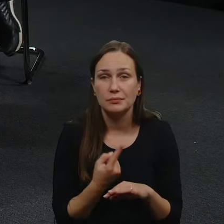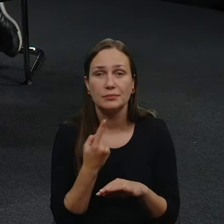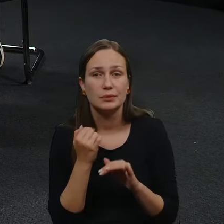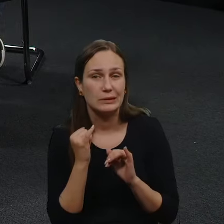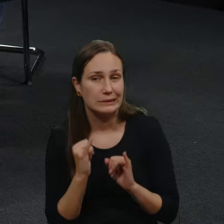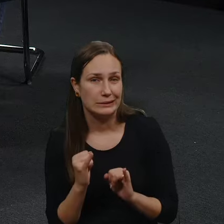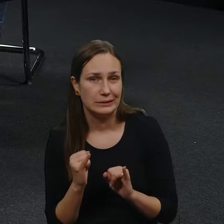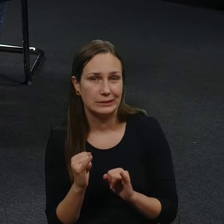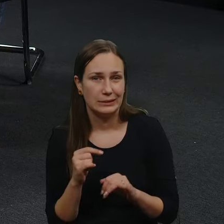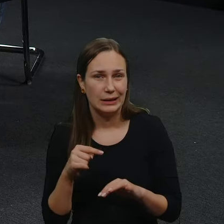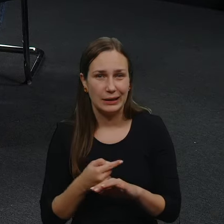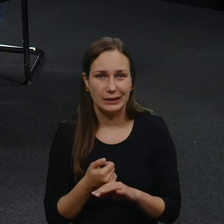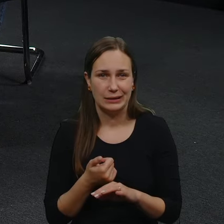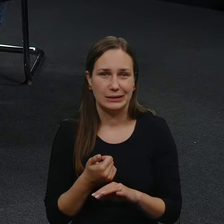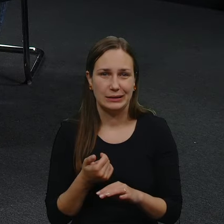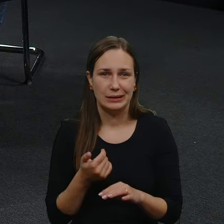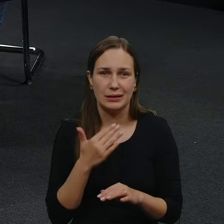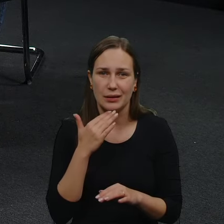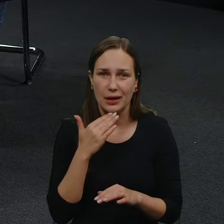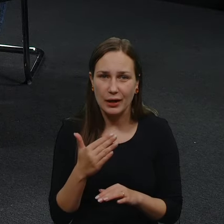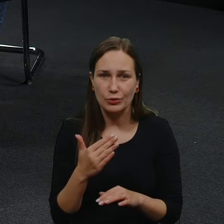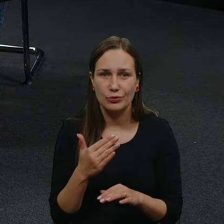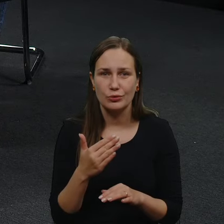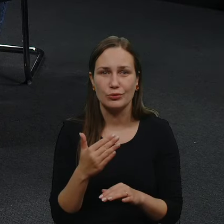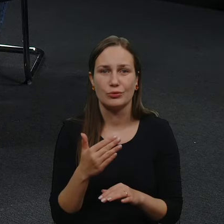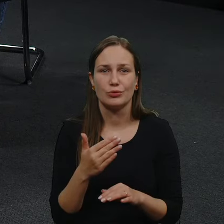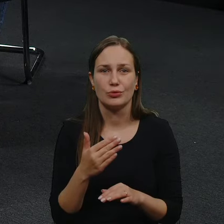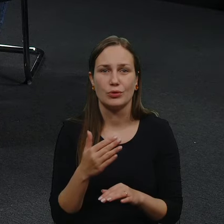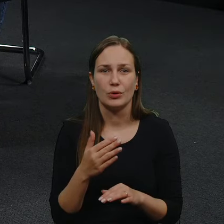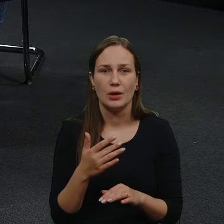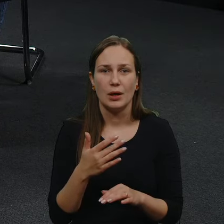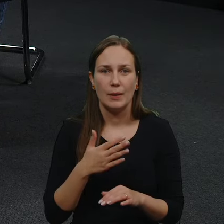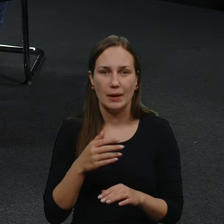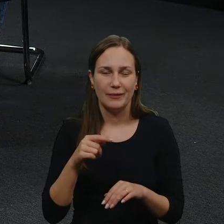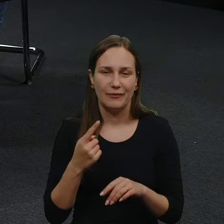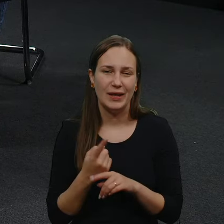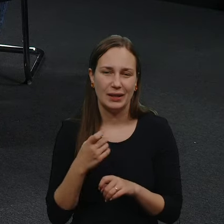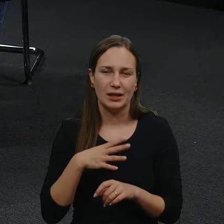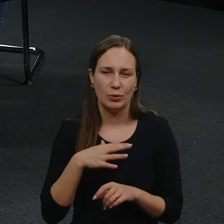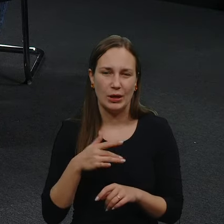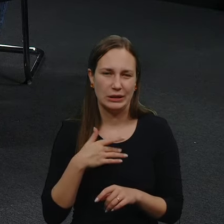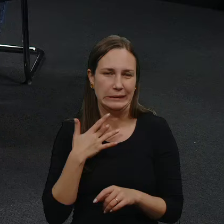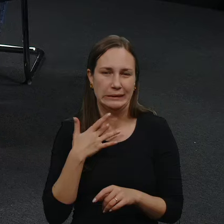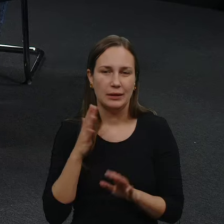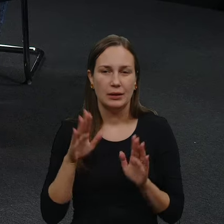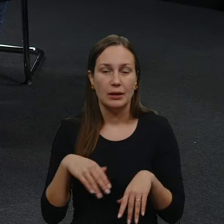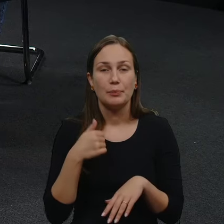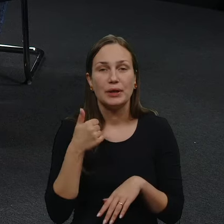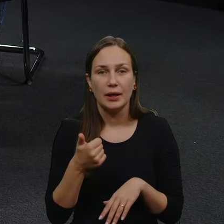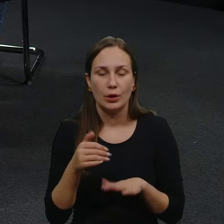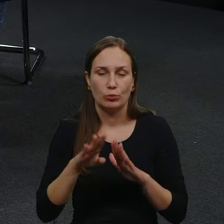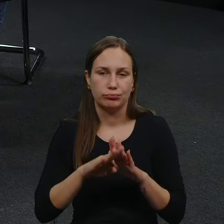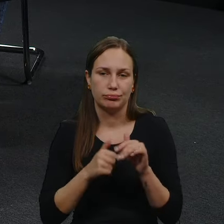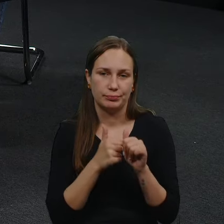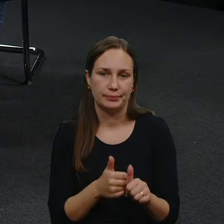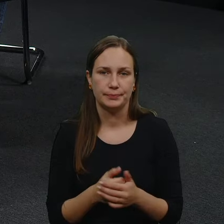labai. Kai kada jau geriau, tai aišku, gal nereikėjo taip, kai kada buvo pasikarščiuota mano, aš irgi, bet tai jau geriau išlaikyti tam tikrus principus. Bet